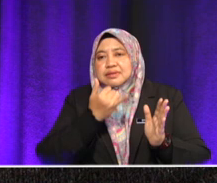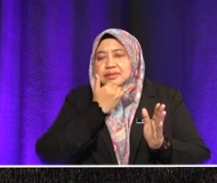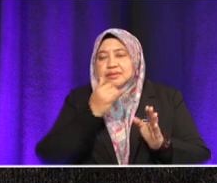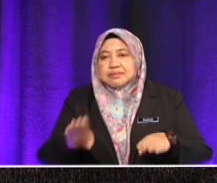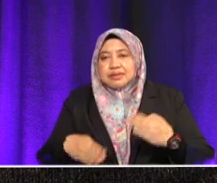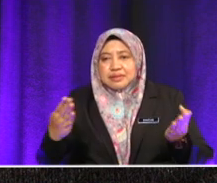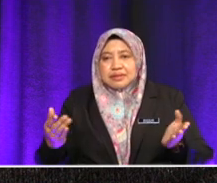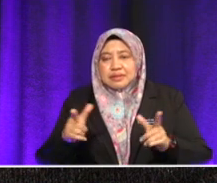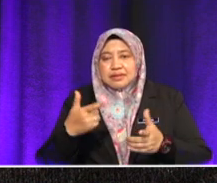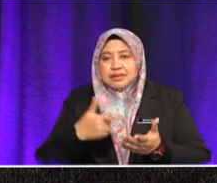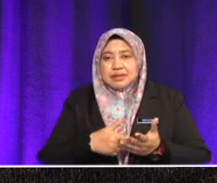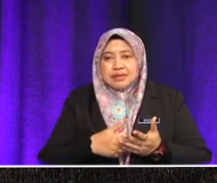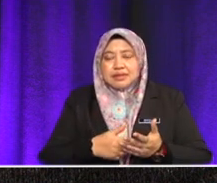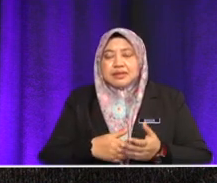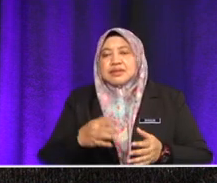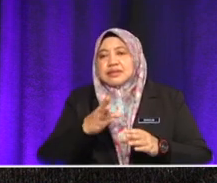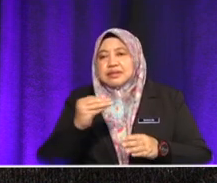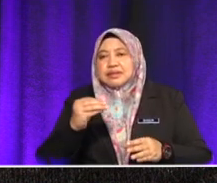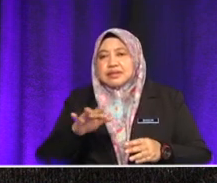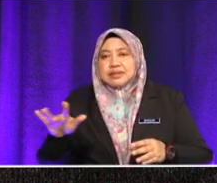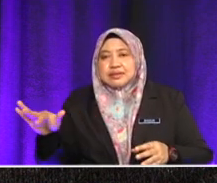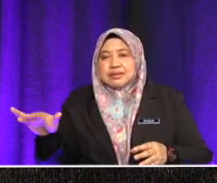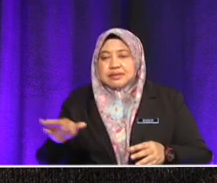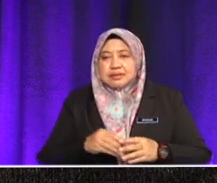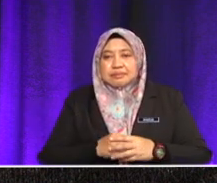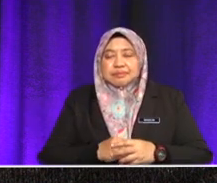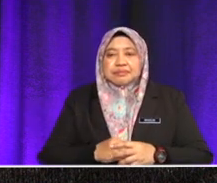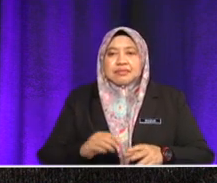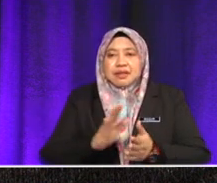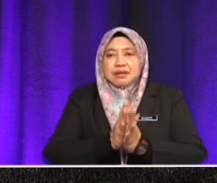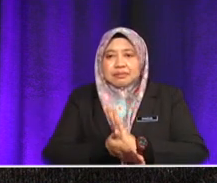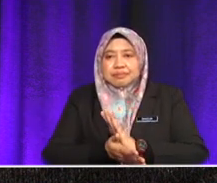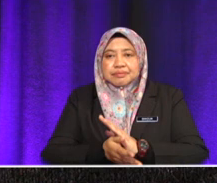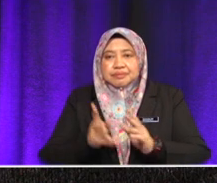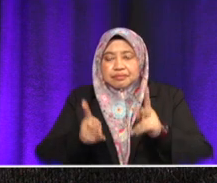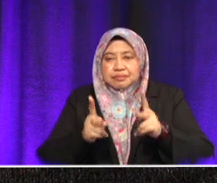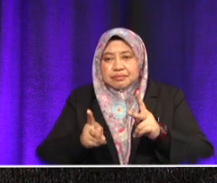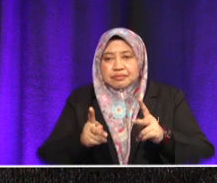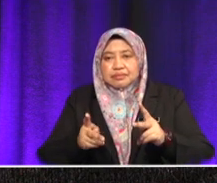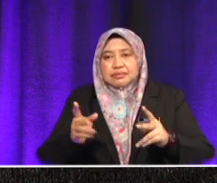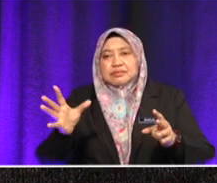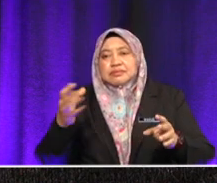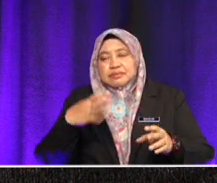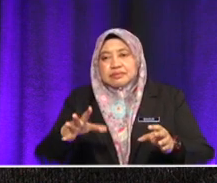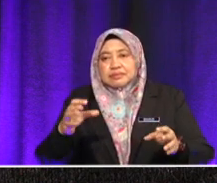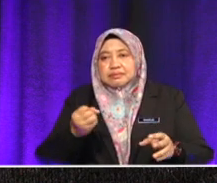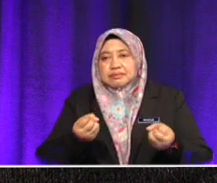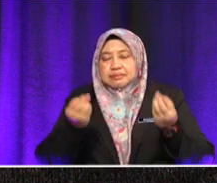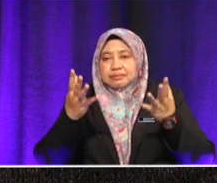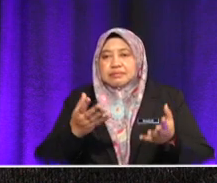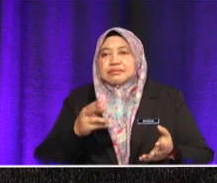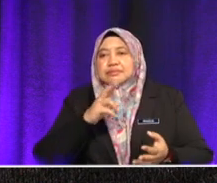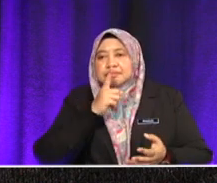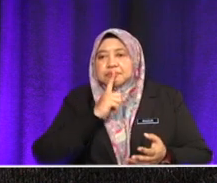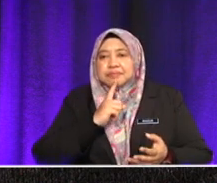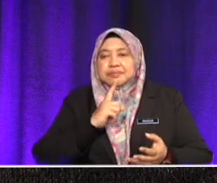Lagi Emas lihat Bagaimana penggunaan penulisan di sini Jadi kalau udah banyak merah di sini bermaksud penulisan murid